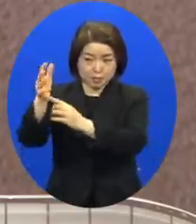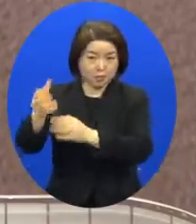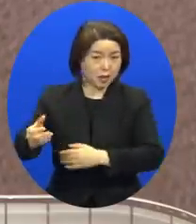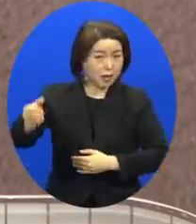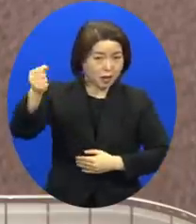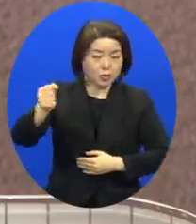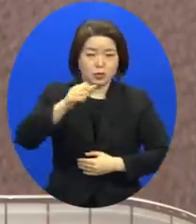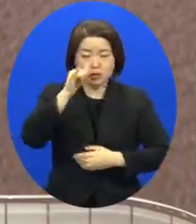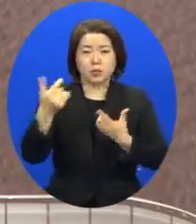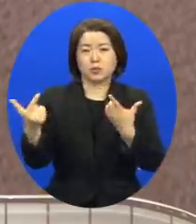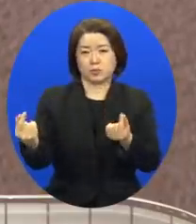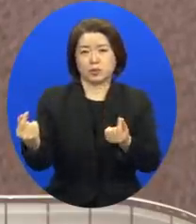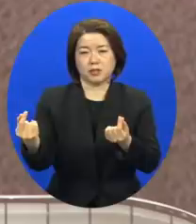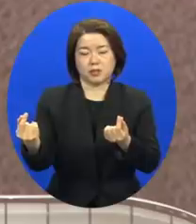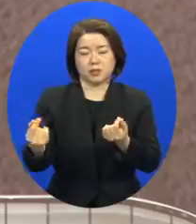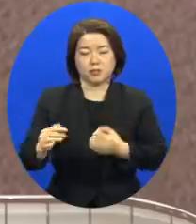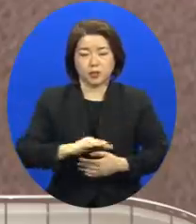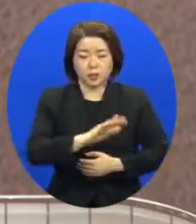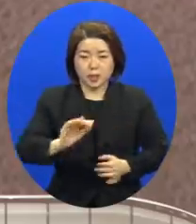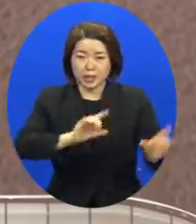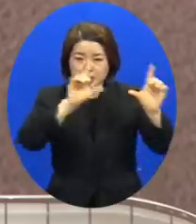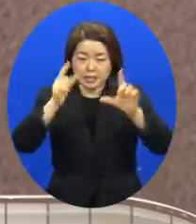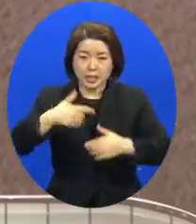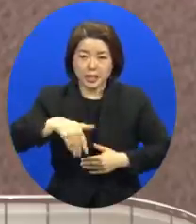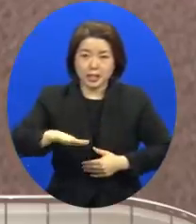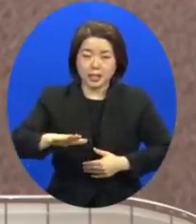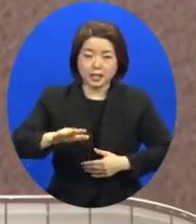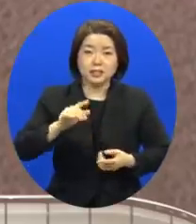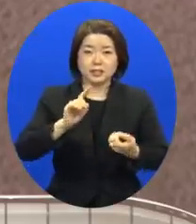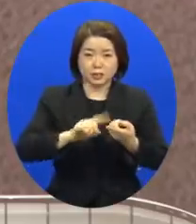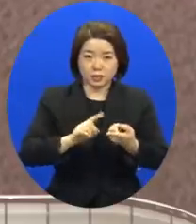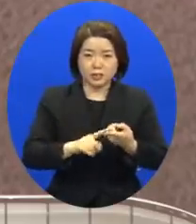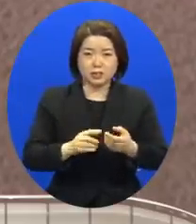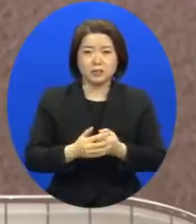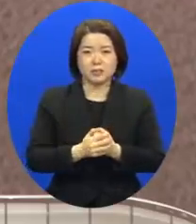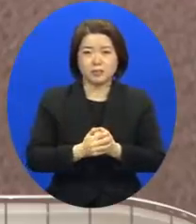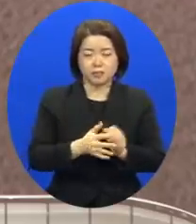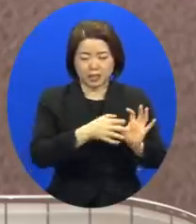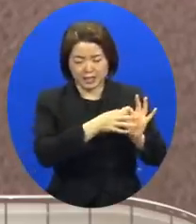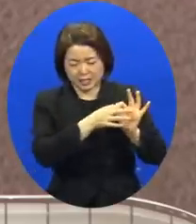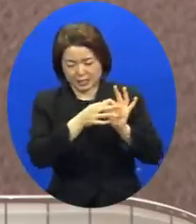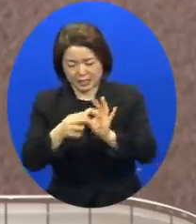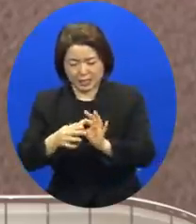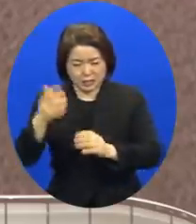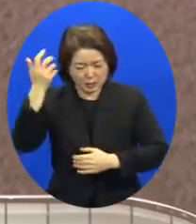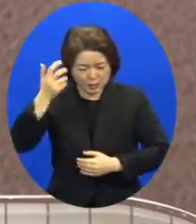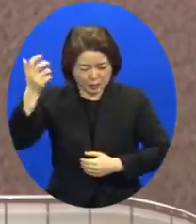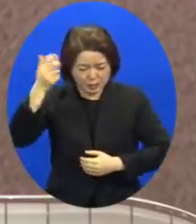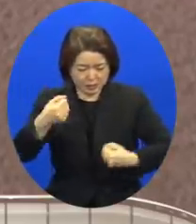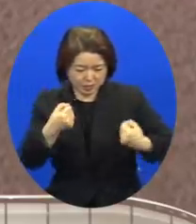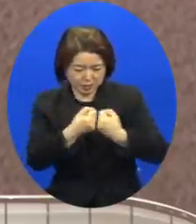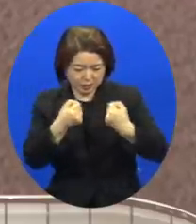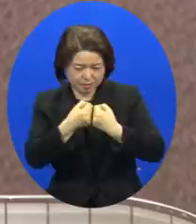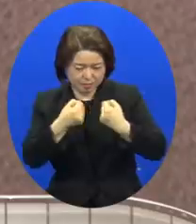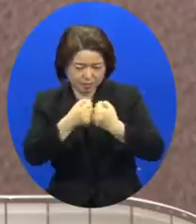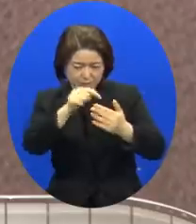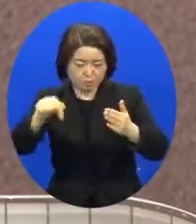살아가는 삶이 계속 영적인 싸움 속에 있습니다